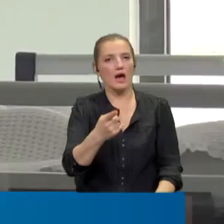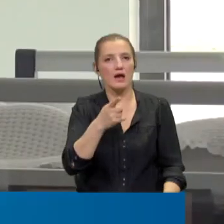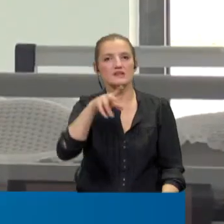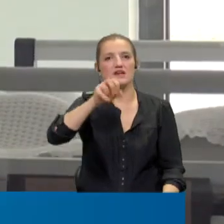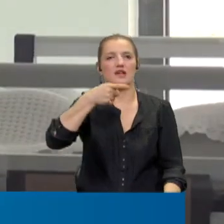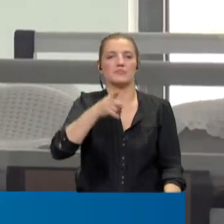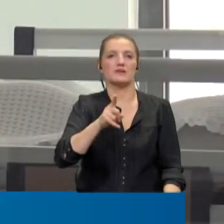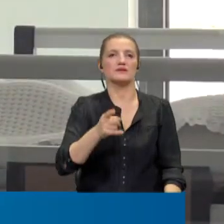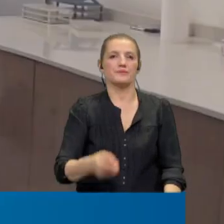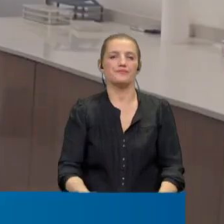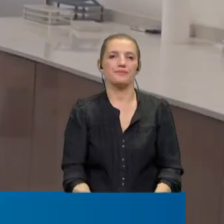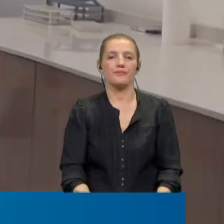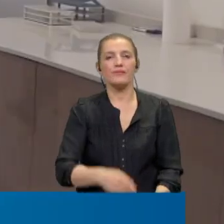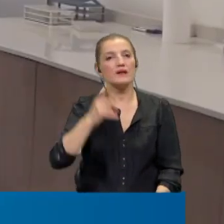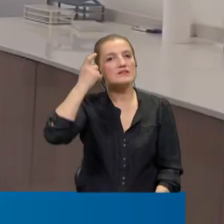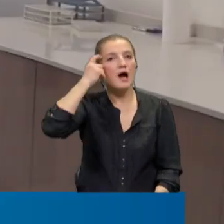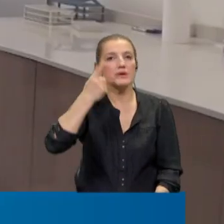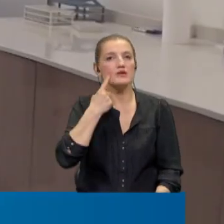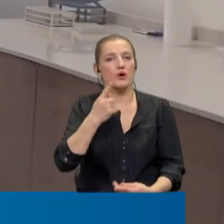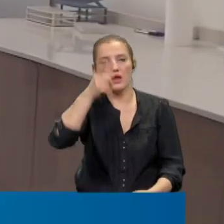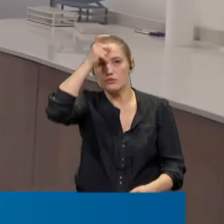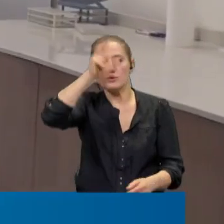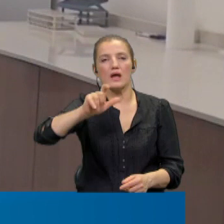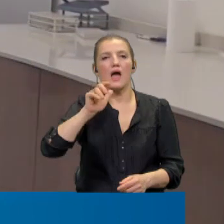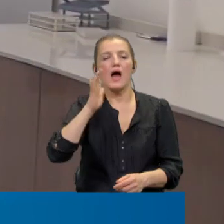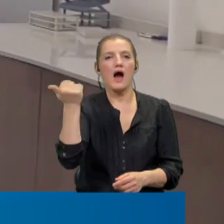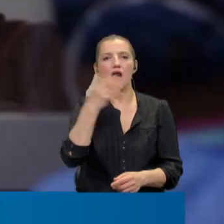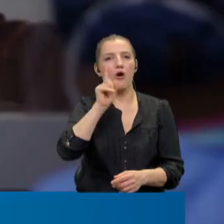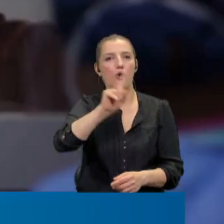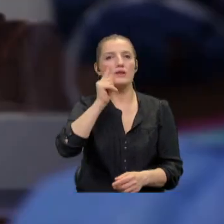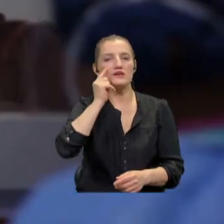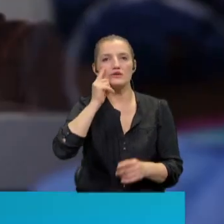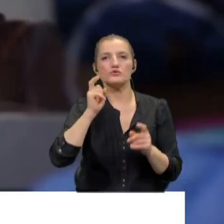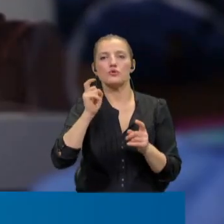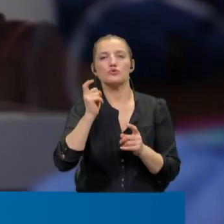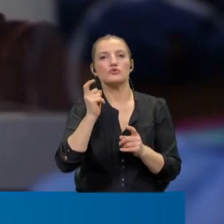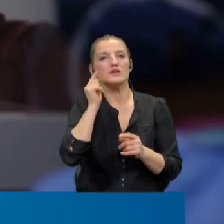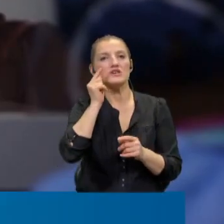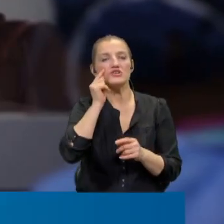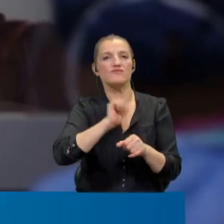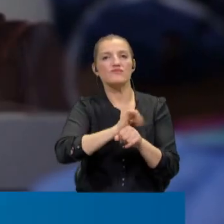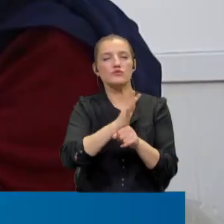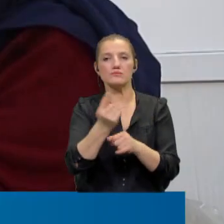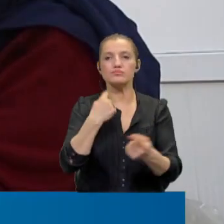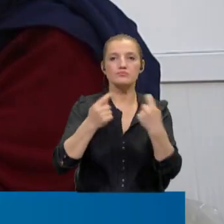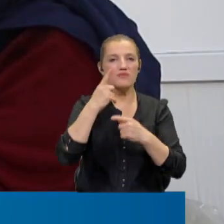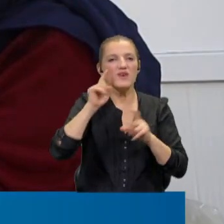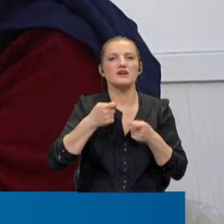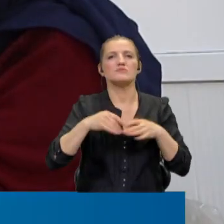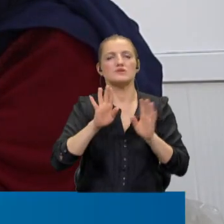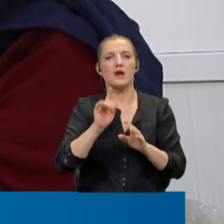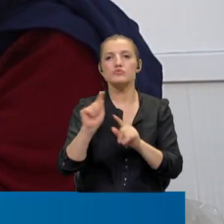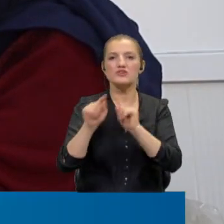80.000 göre Türkiye'de her on kişiden 9'u virüsü kaptığını farkında bile olmayacak